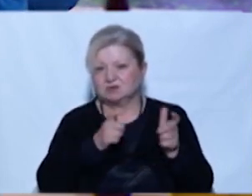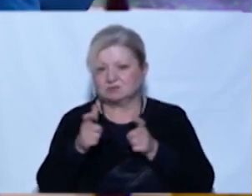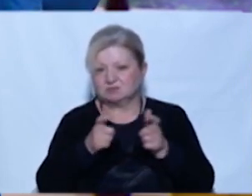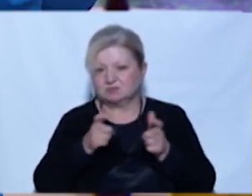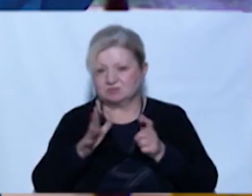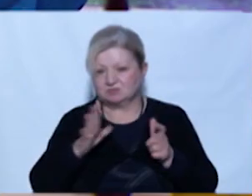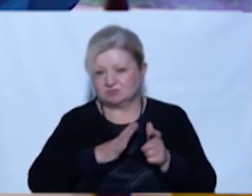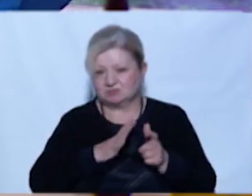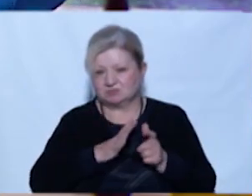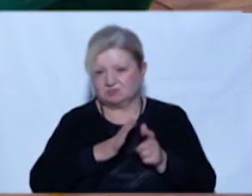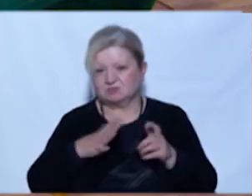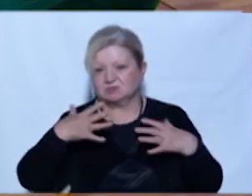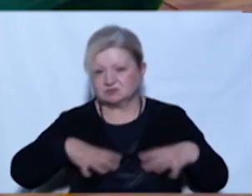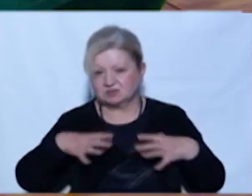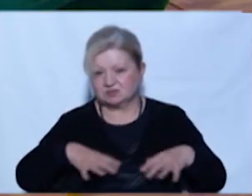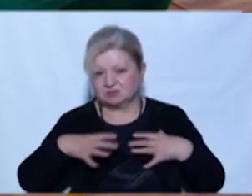გიორგიევსკის ტრაქტატისა.